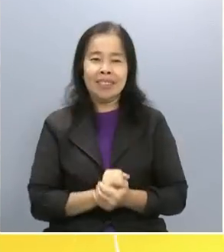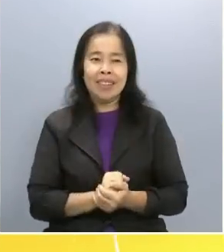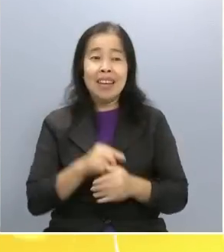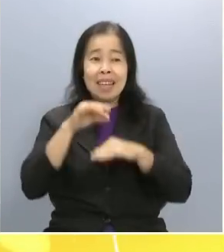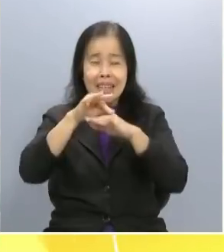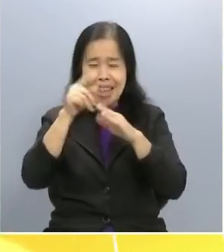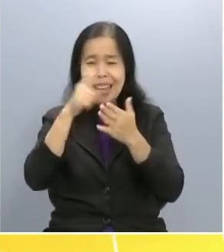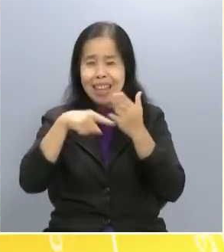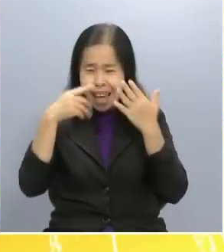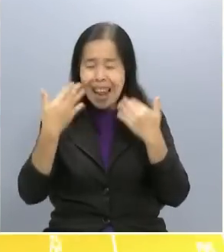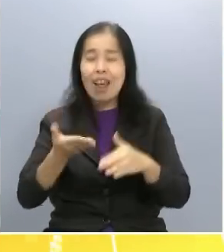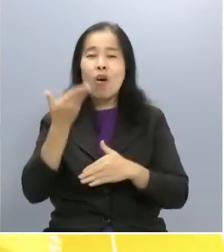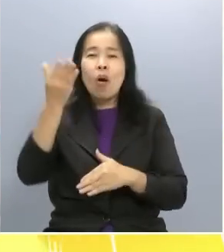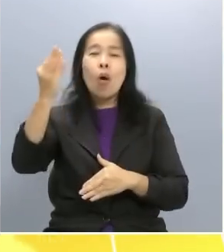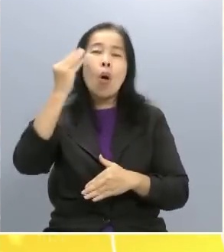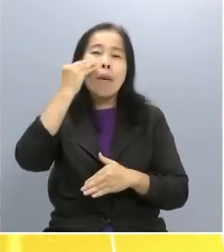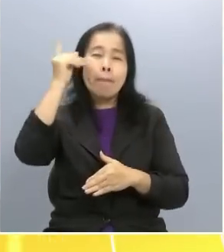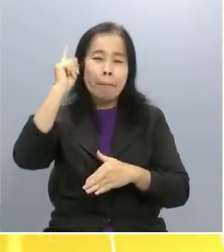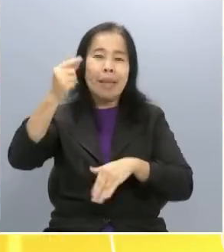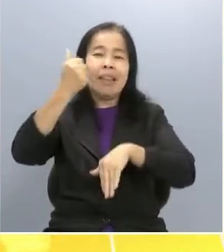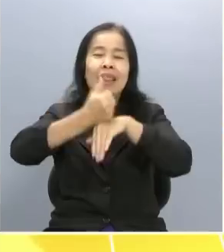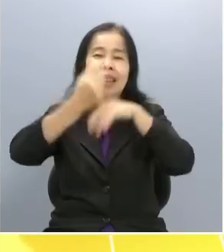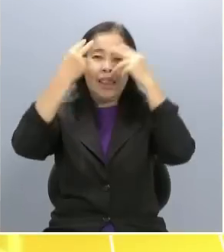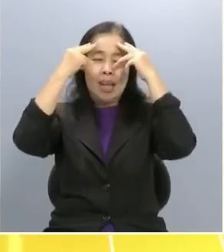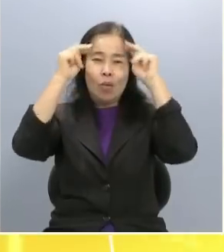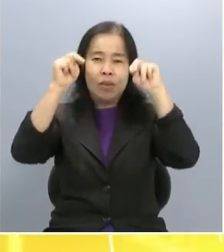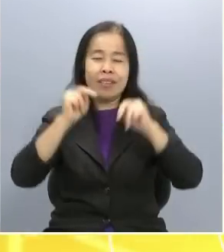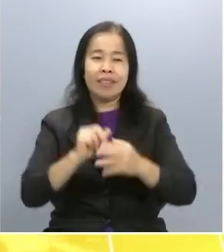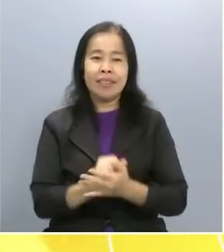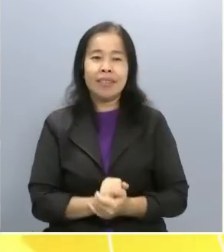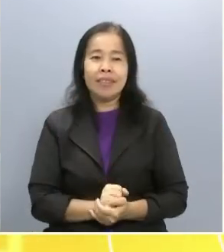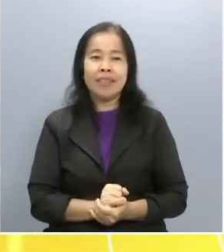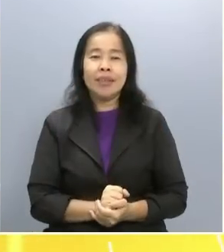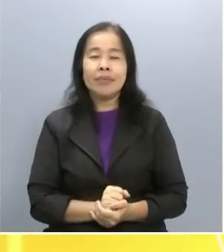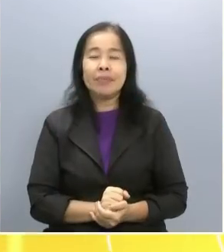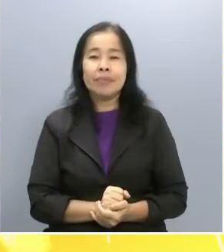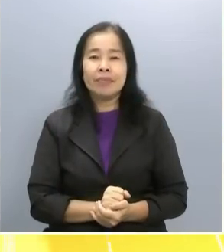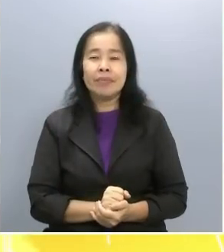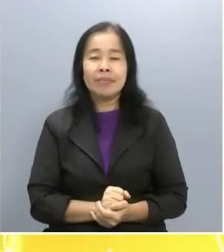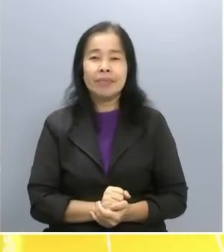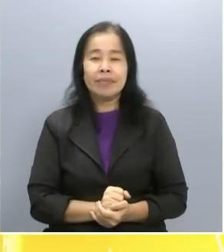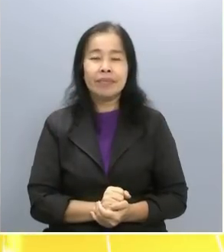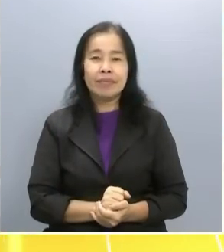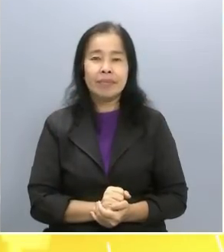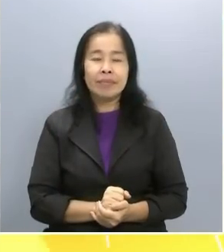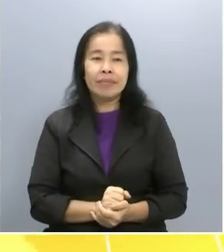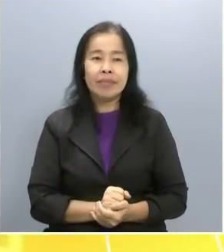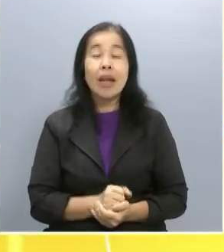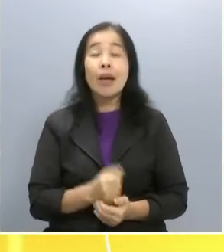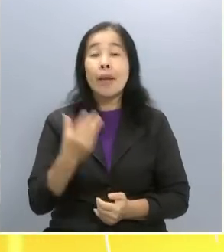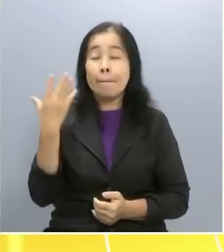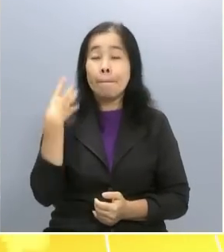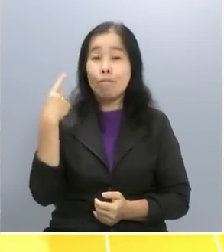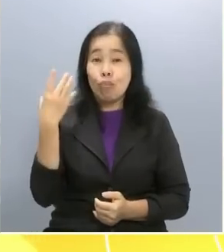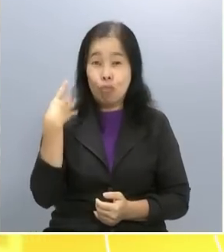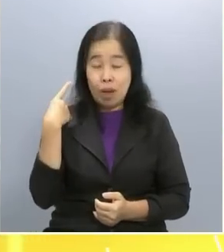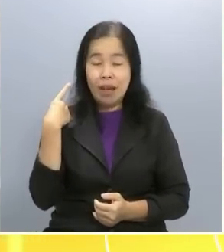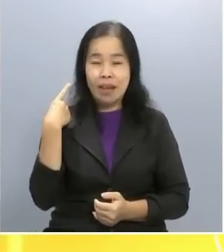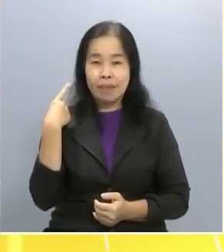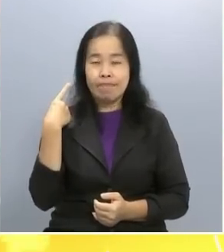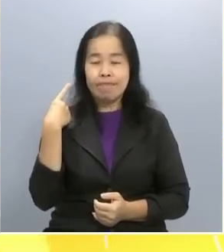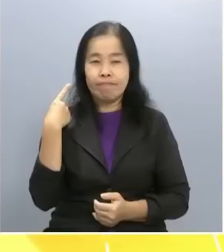แล้วนะแต่คนยังบอกว่าขอให้คุณพิธาเป็นนายก ท่านผู้ชมฮะเมื่อวานนี้หลังจากมีประเด็นอย่